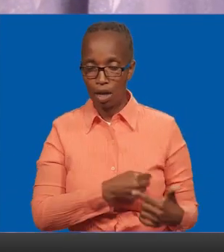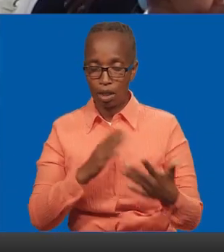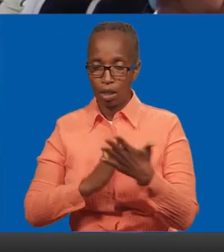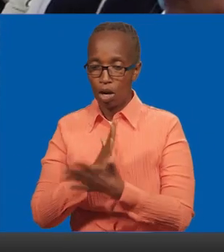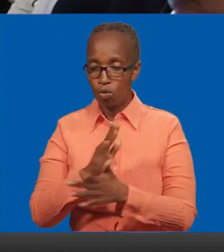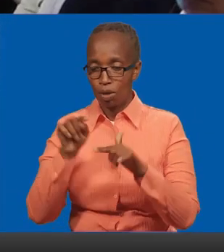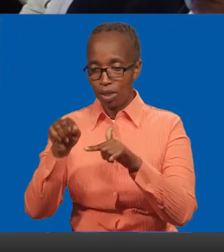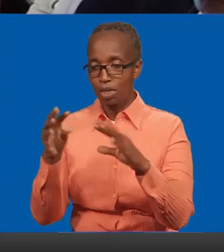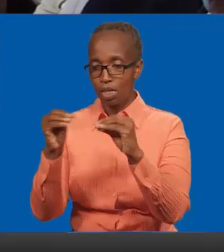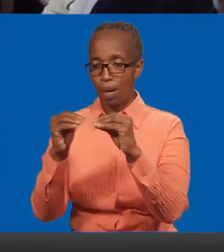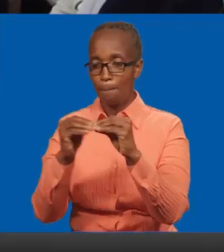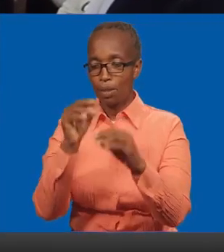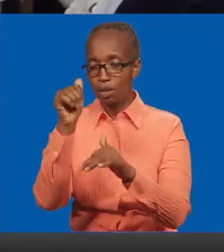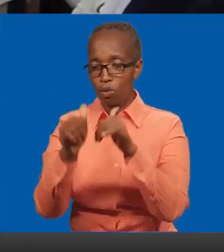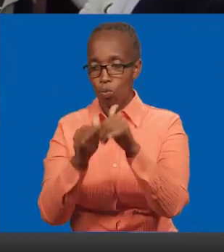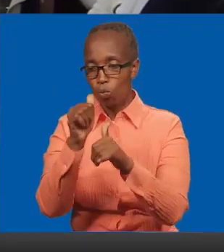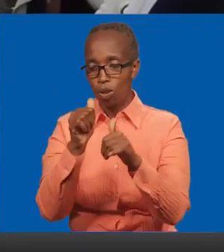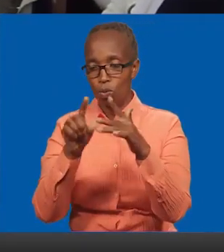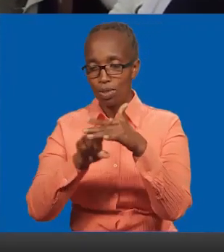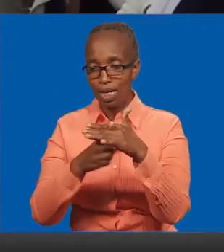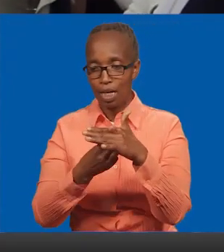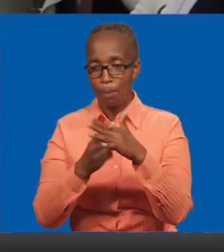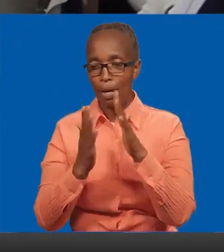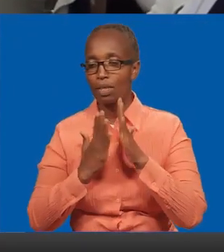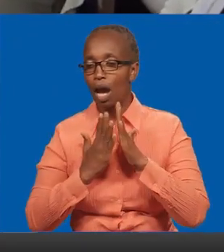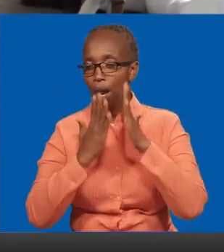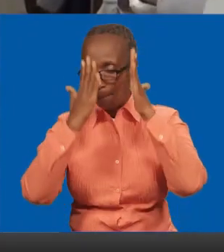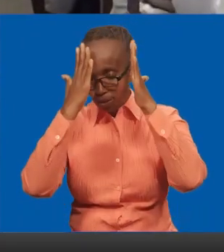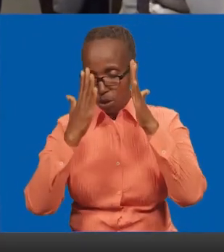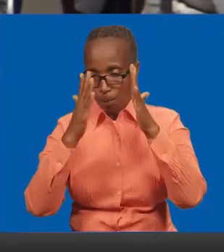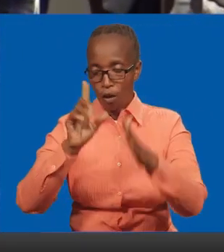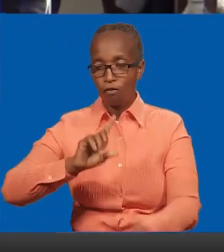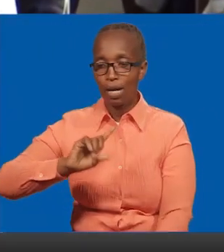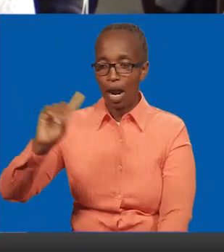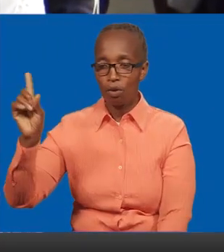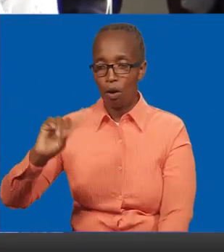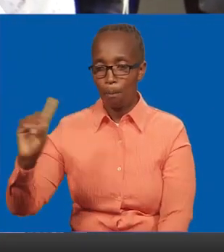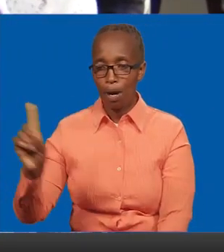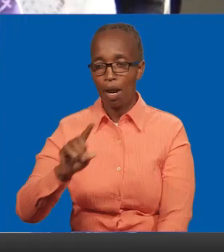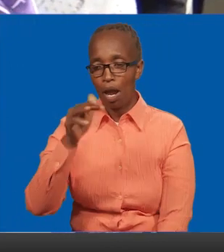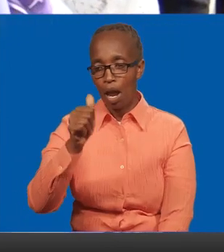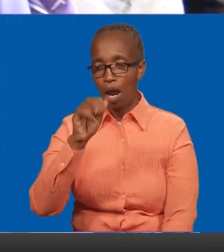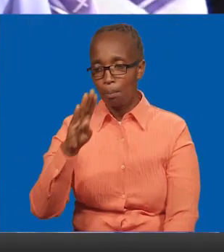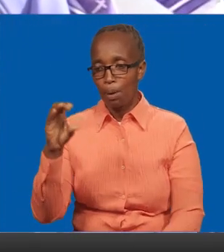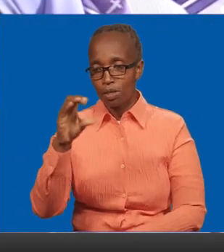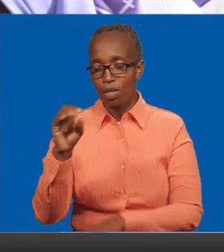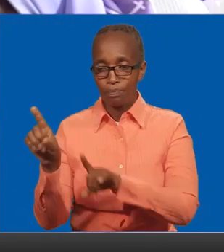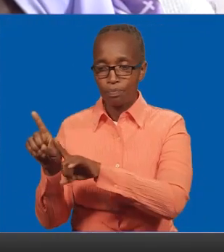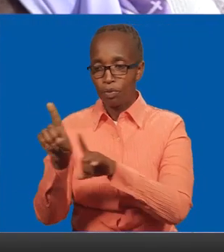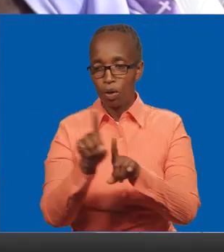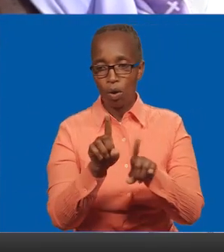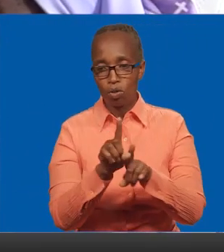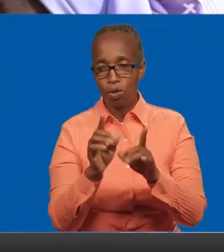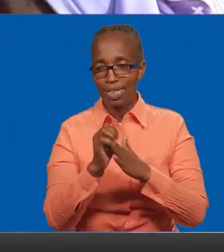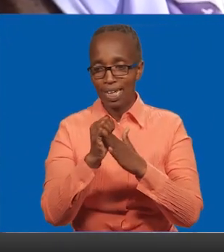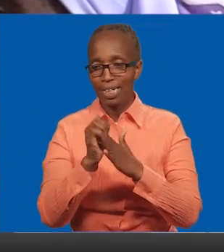hearts. Kwenye kongamano hili na lililofunguliwa rasmi na Askofu Mkuu wa kanisa la ABC aliye pia mwenyekiti